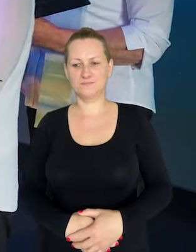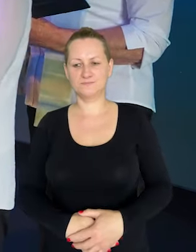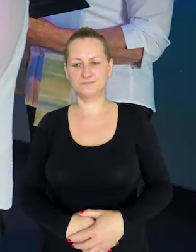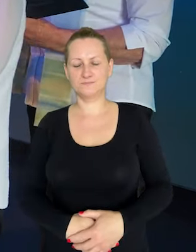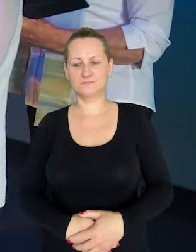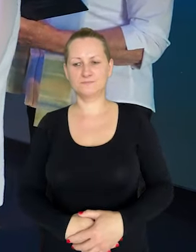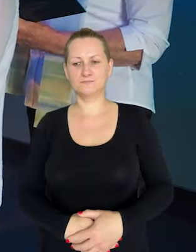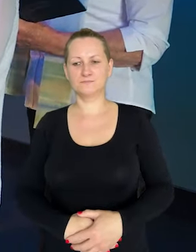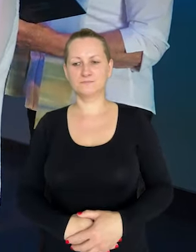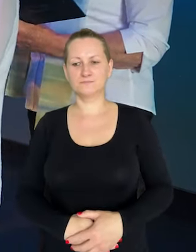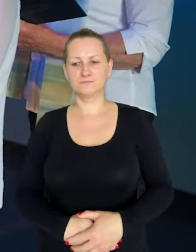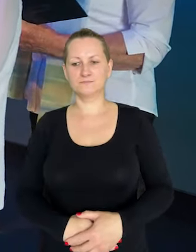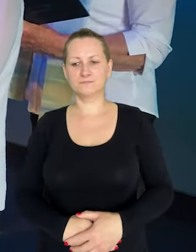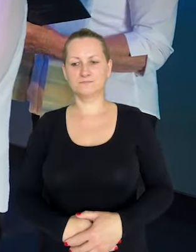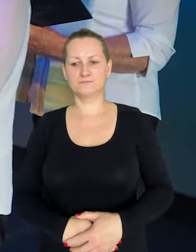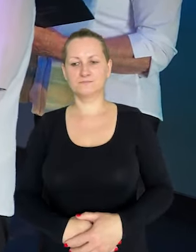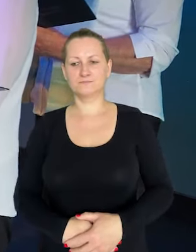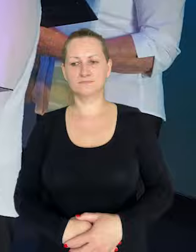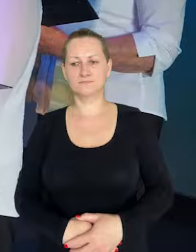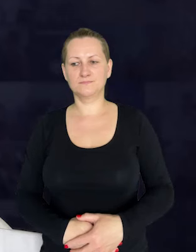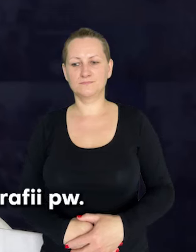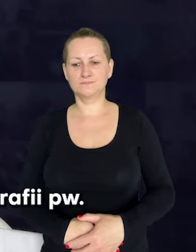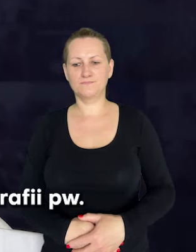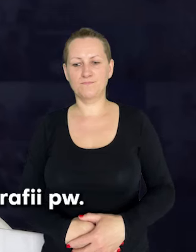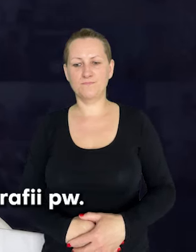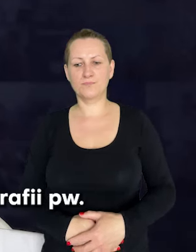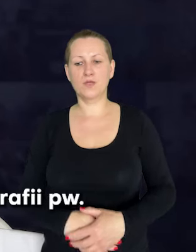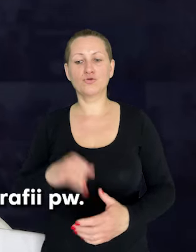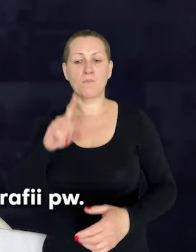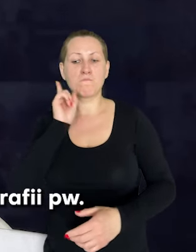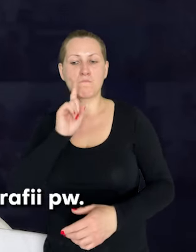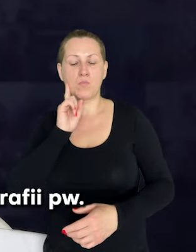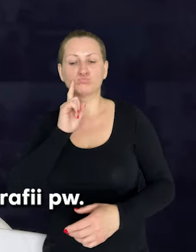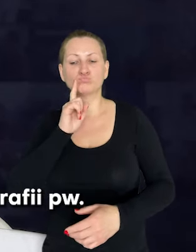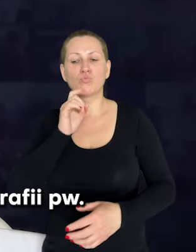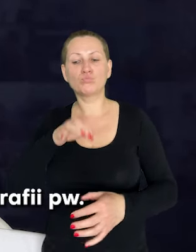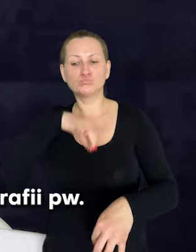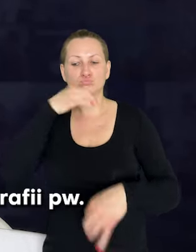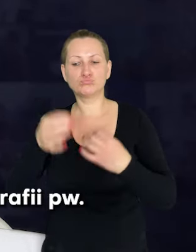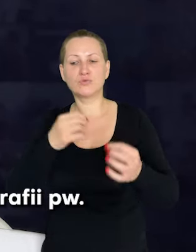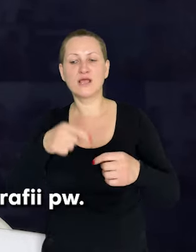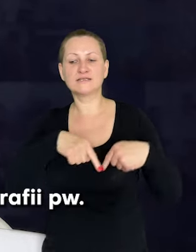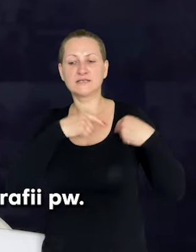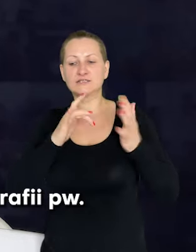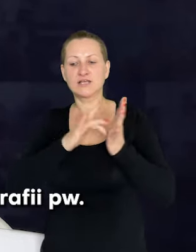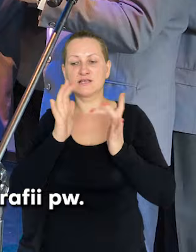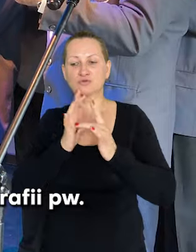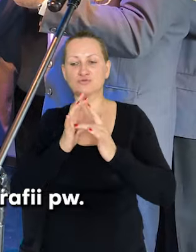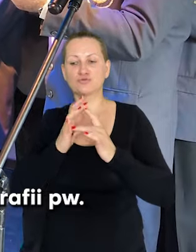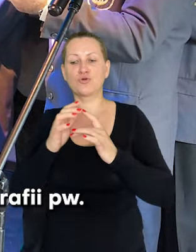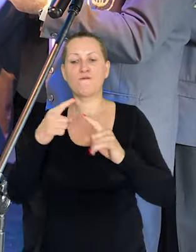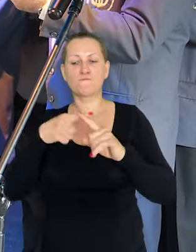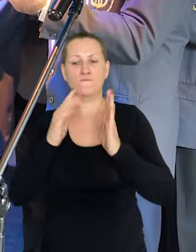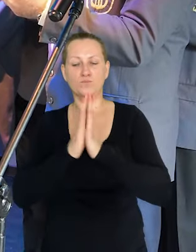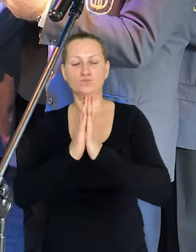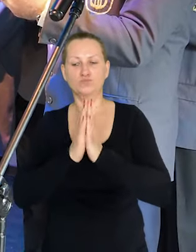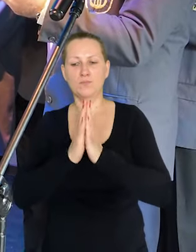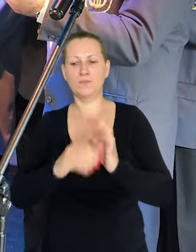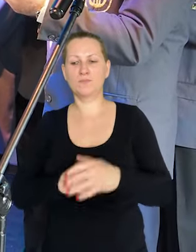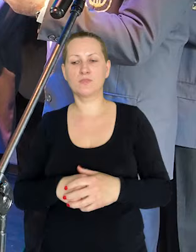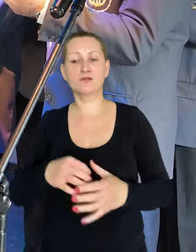Matko, bądź z nami. Oraz męski chór imienia Serca Jezusowego przy parafii pod wezwaniem świętego Mateusza.